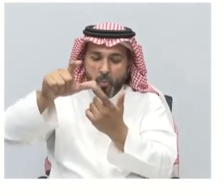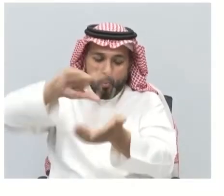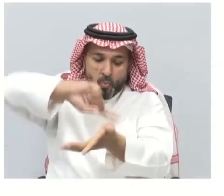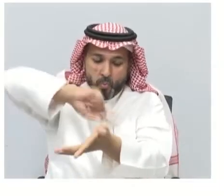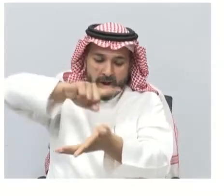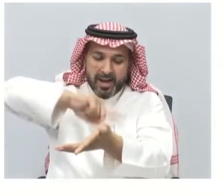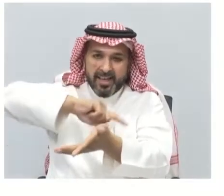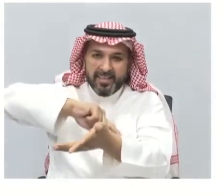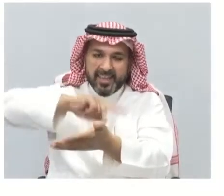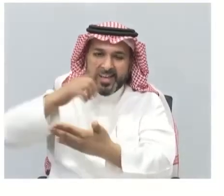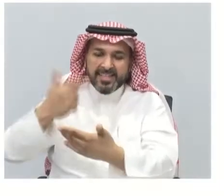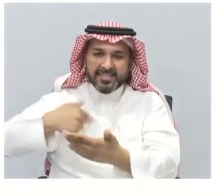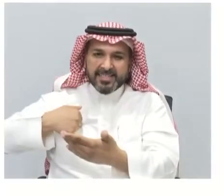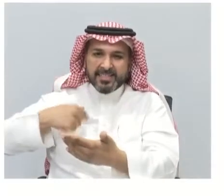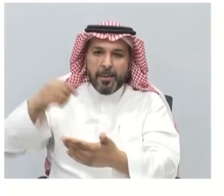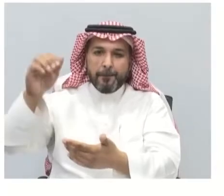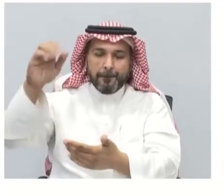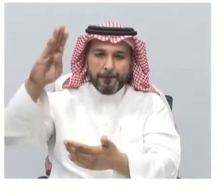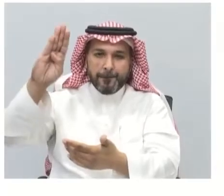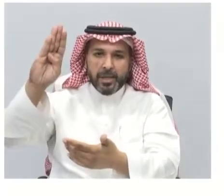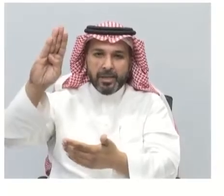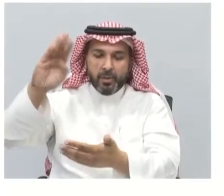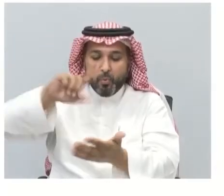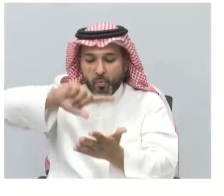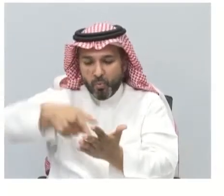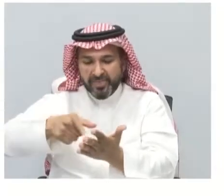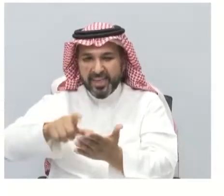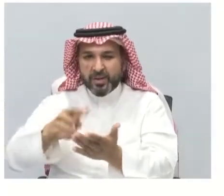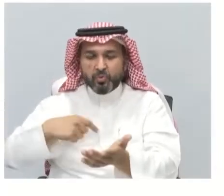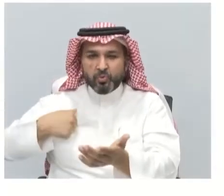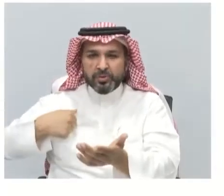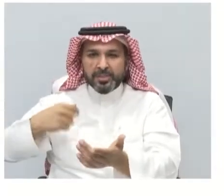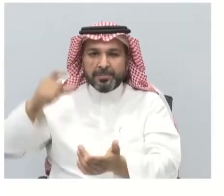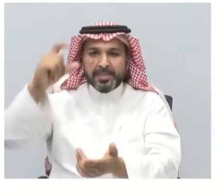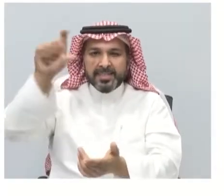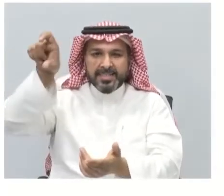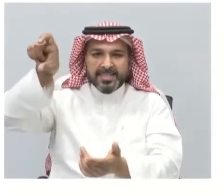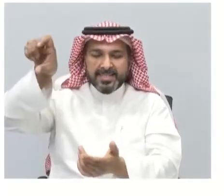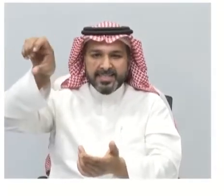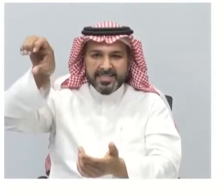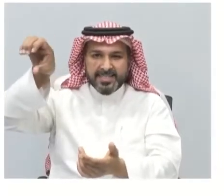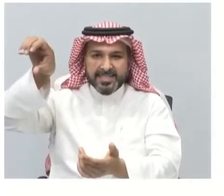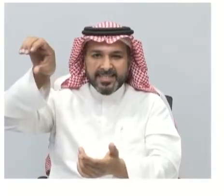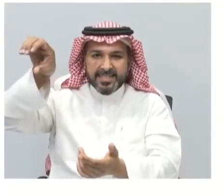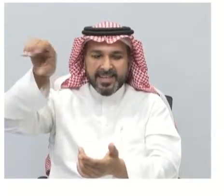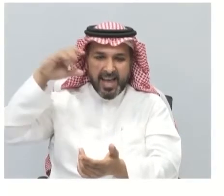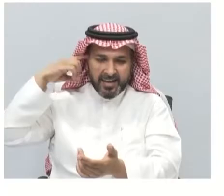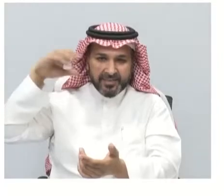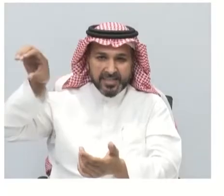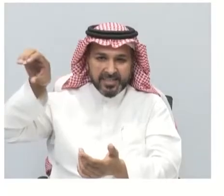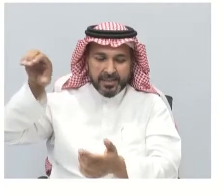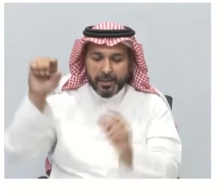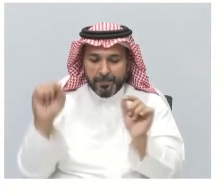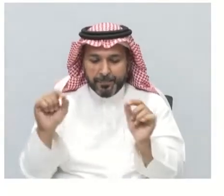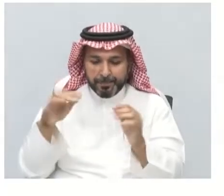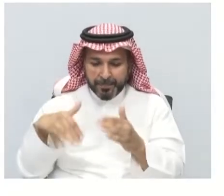واضعه عند النقطه b راس الفرجار ممتاز وانشئ فتحه مقدارها اكبر من نصف البي سي اكبر